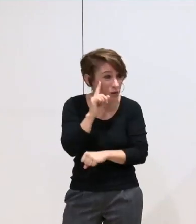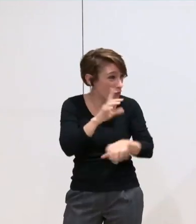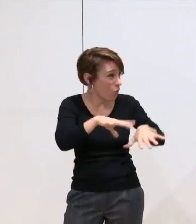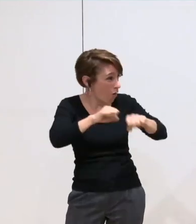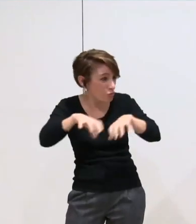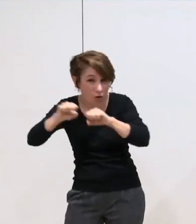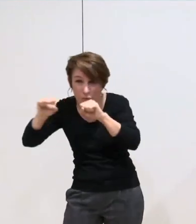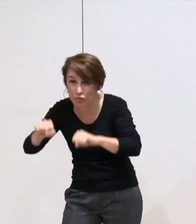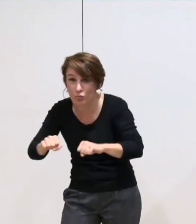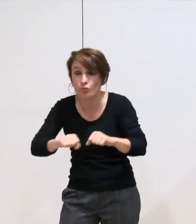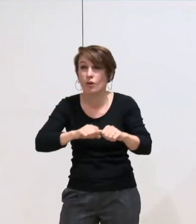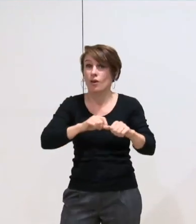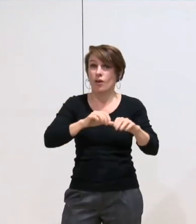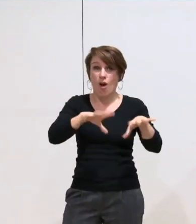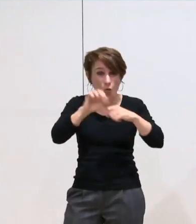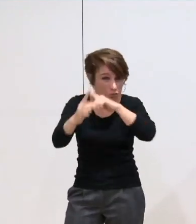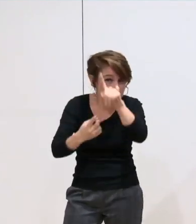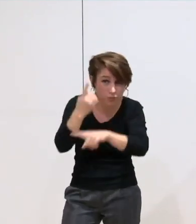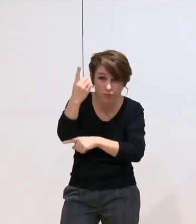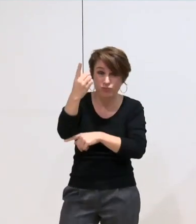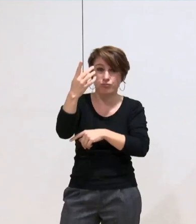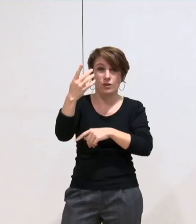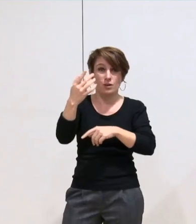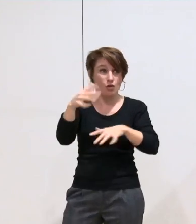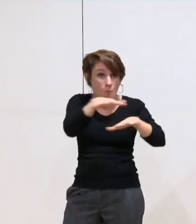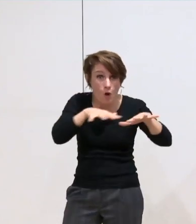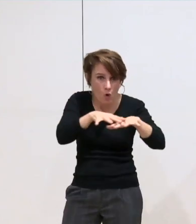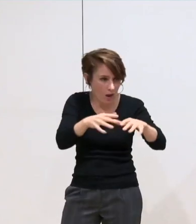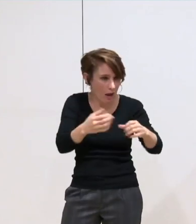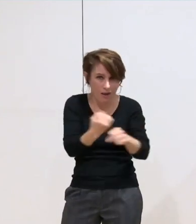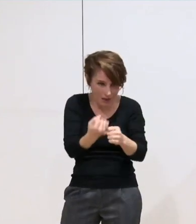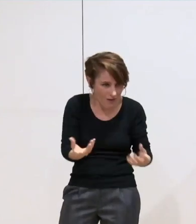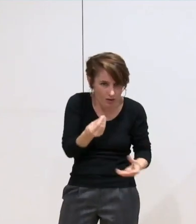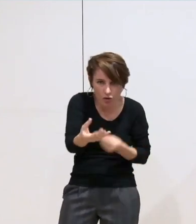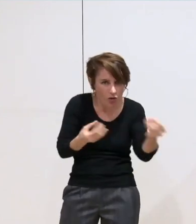pérennes, non délocalisables, qui nourrissent le tissu local. Et